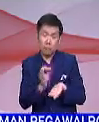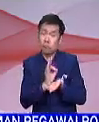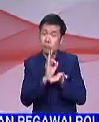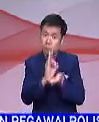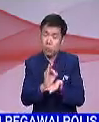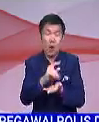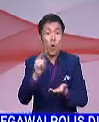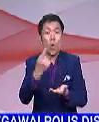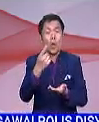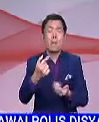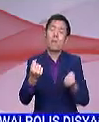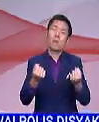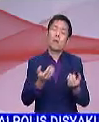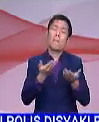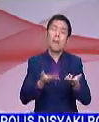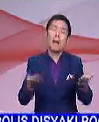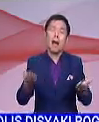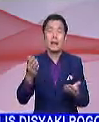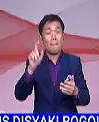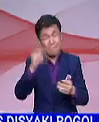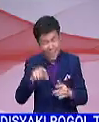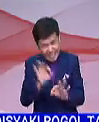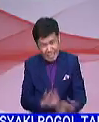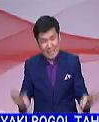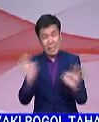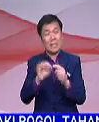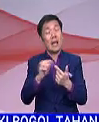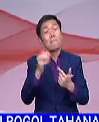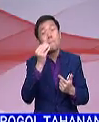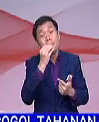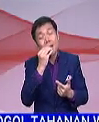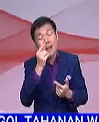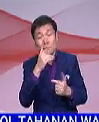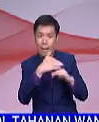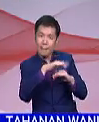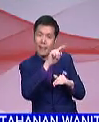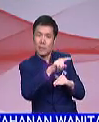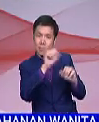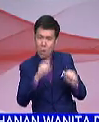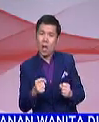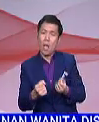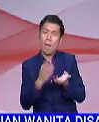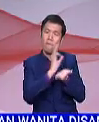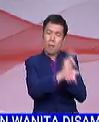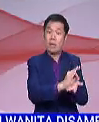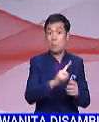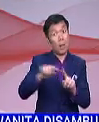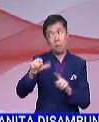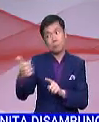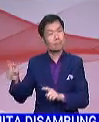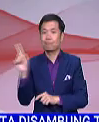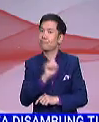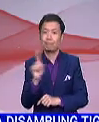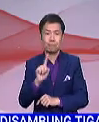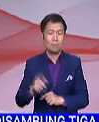penting seperti membawa keperluan bekalan barangan harian dan makanan dari negeri ini ke wilayah tersebut. Setakat ini, secara